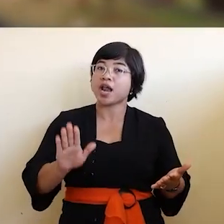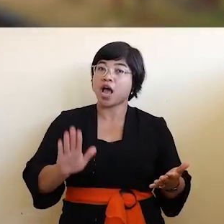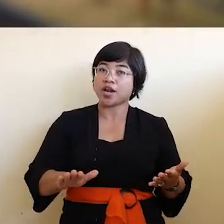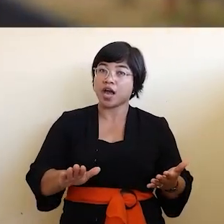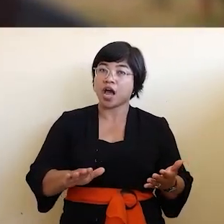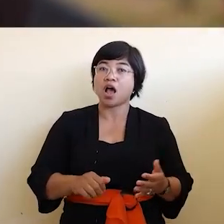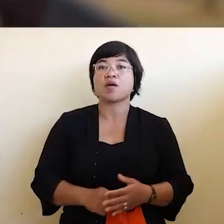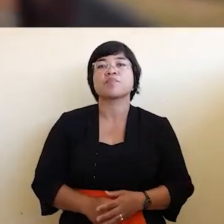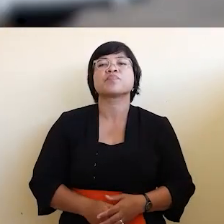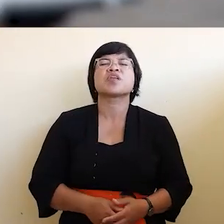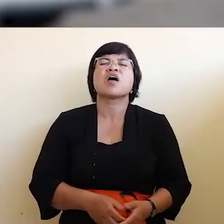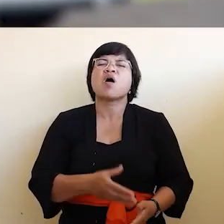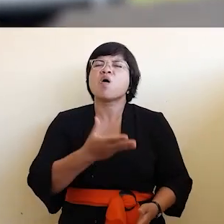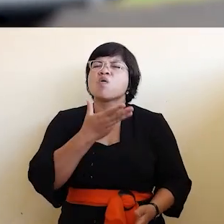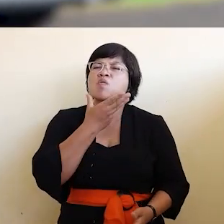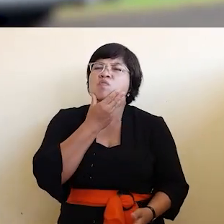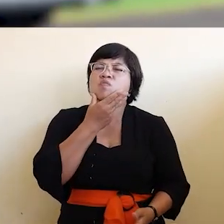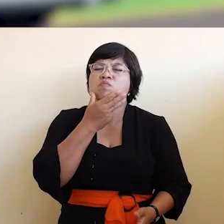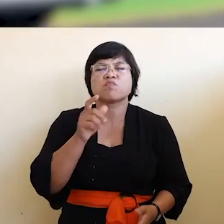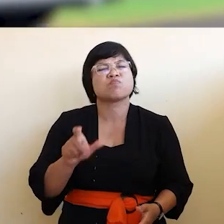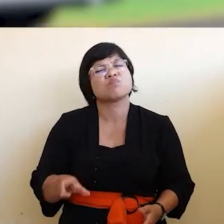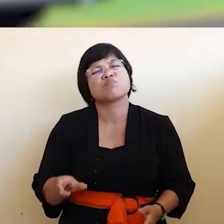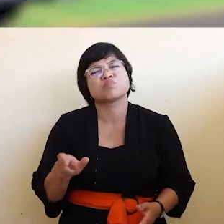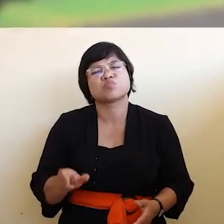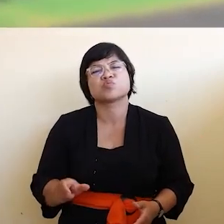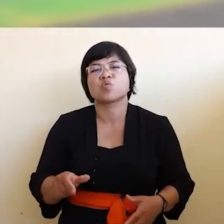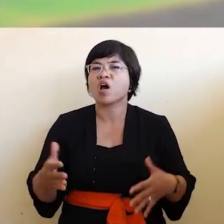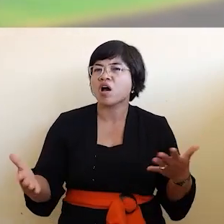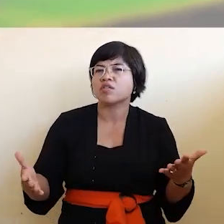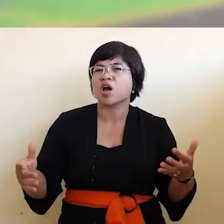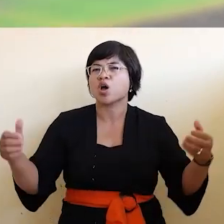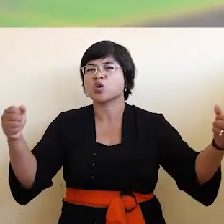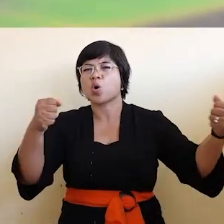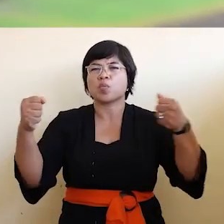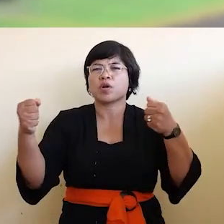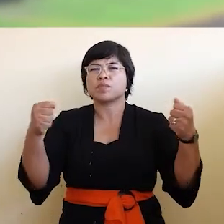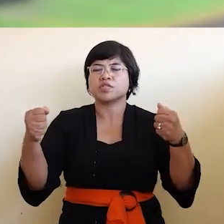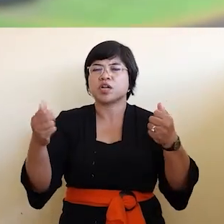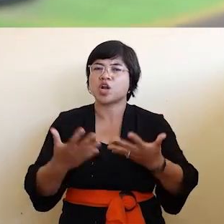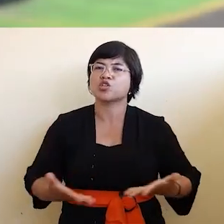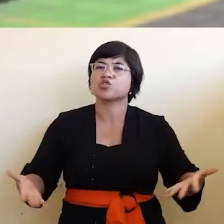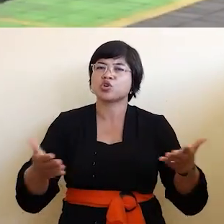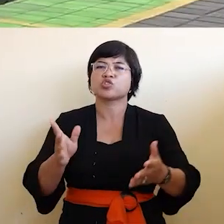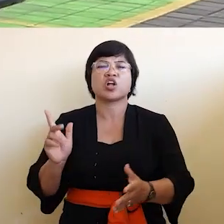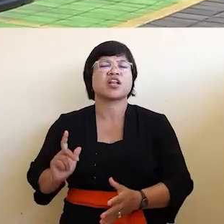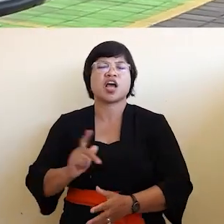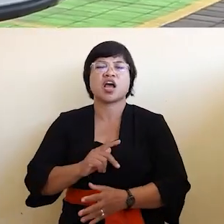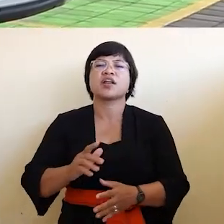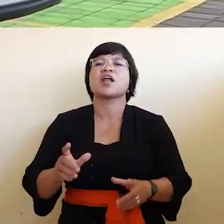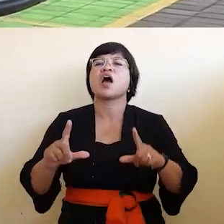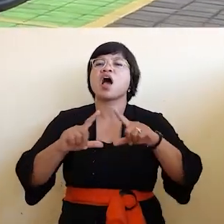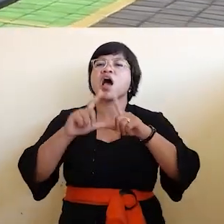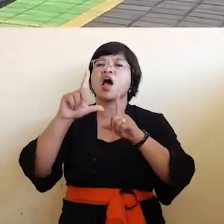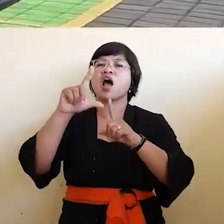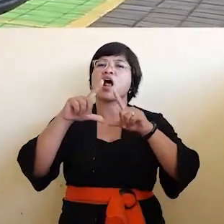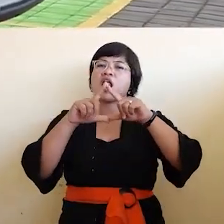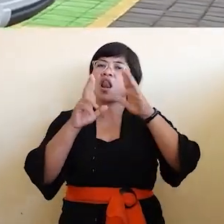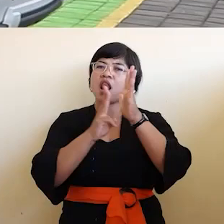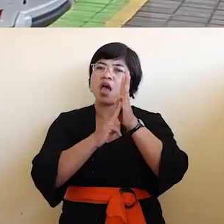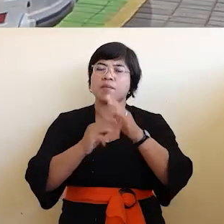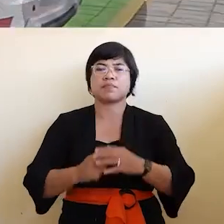anak-anak, lansia, dan korban bencana sosial serta korban bencana alam.